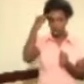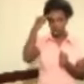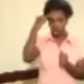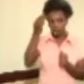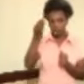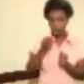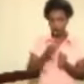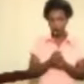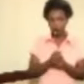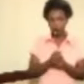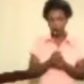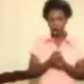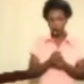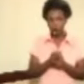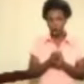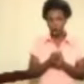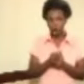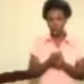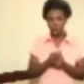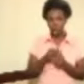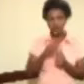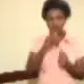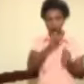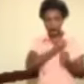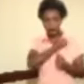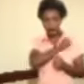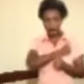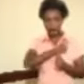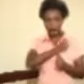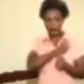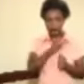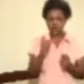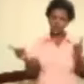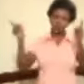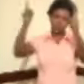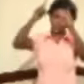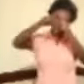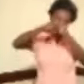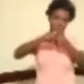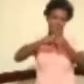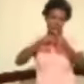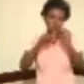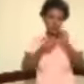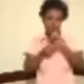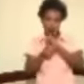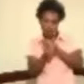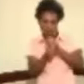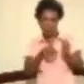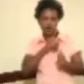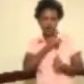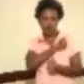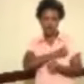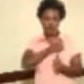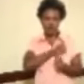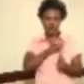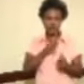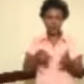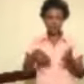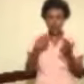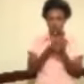conserver cette élégance de langage et d'attitude jusqu'au bout. Jusqu'au bout. Bien. Alors, c'est comme ça que nous allons camper.